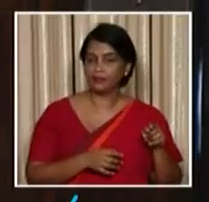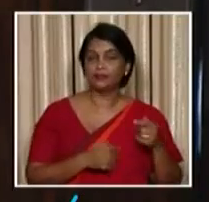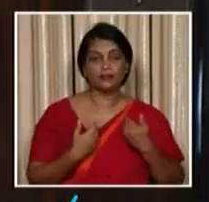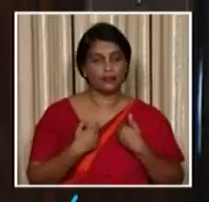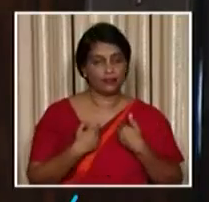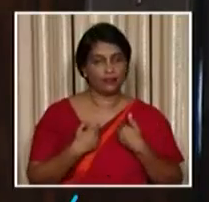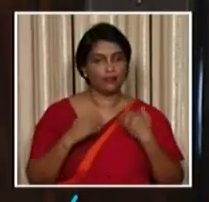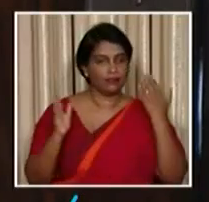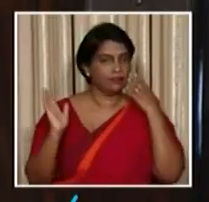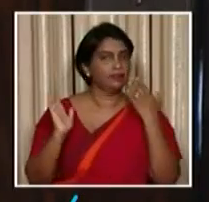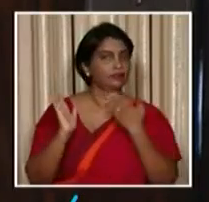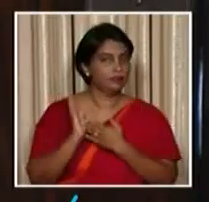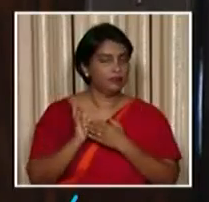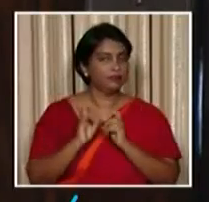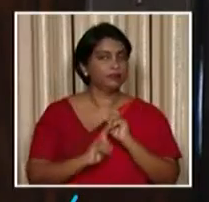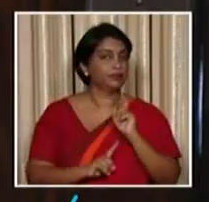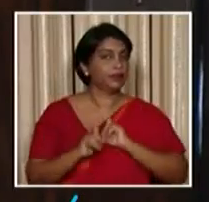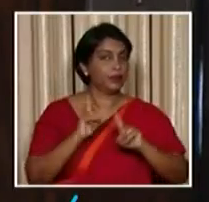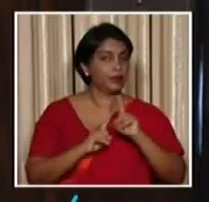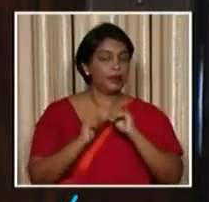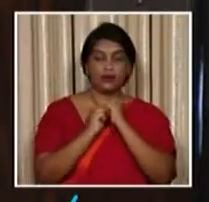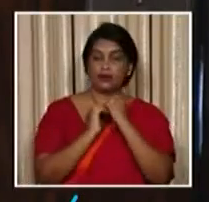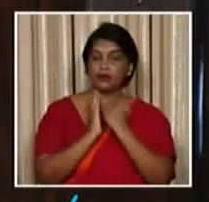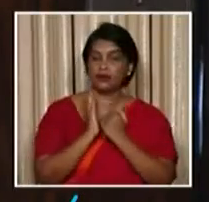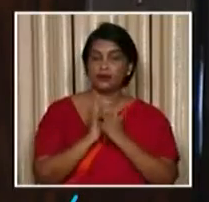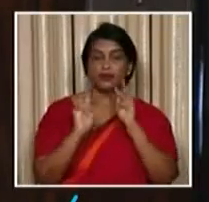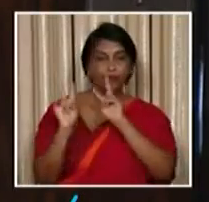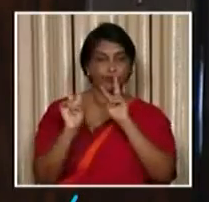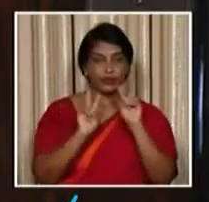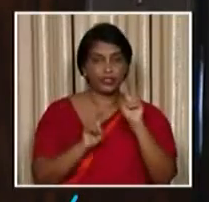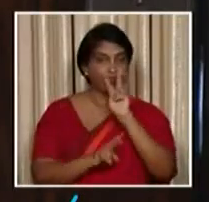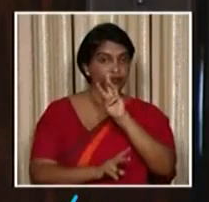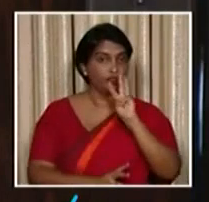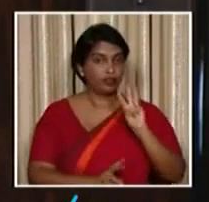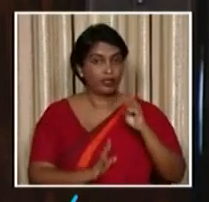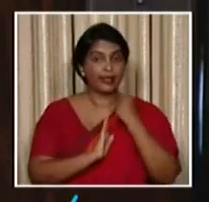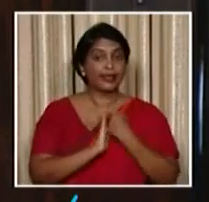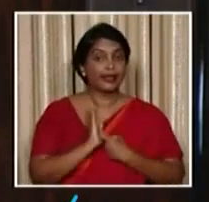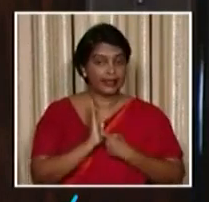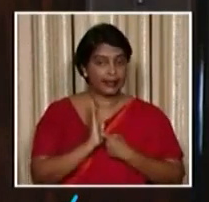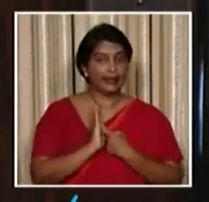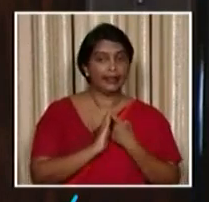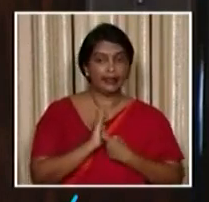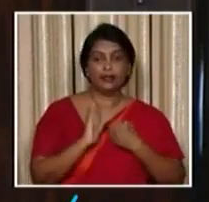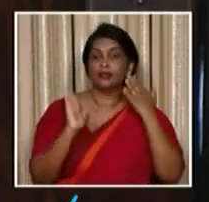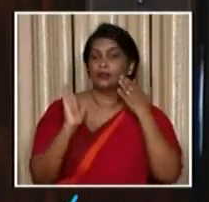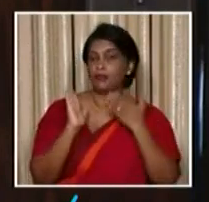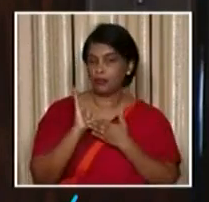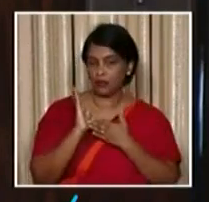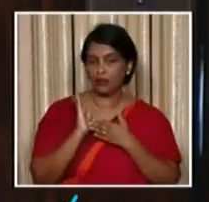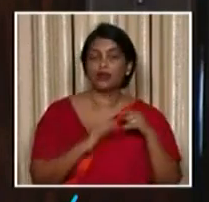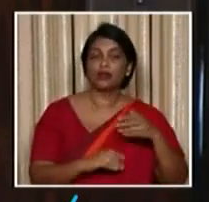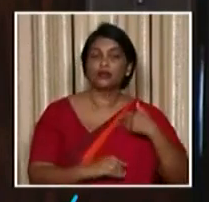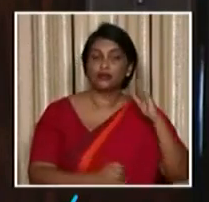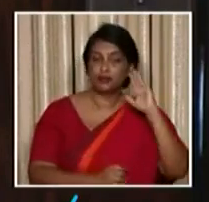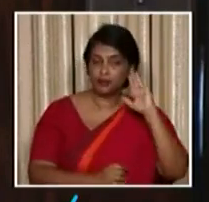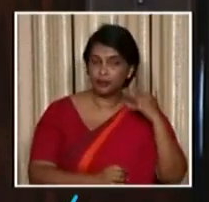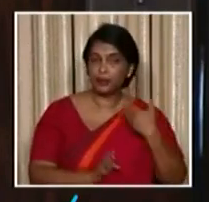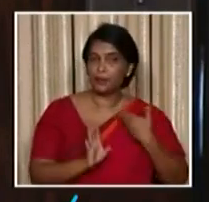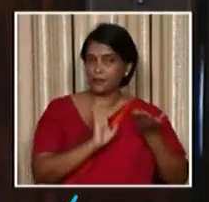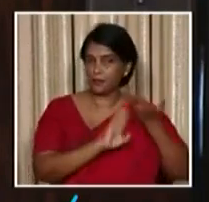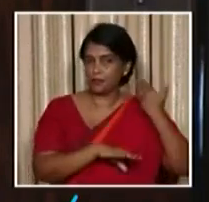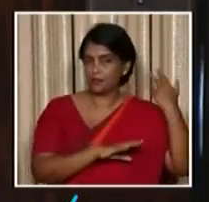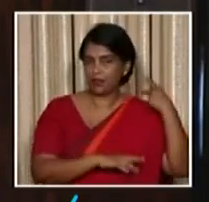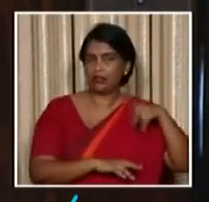මේ අවධානය යොමු කරන්නේ පාර්ලිමේන්තුවේ වැඩ කටයුතු 22 සහ 23 රීති සම්බන්ධවයි විශේෂයෙන්ම පහුගිය